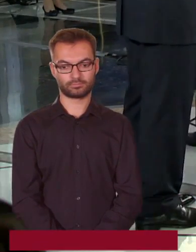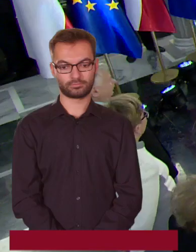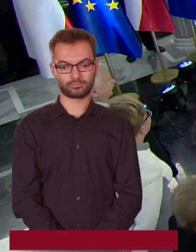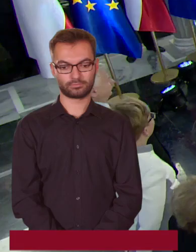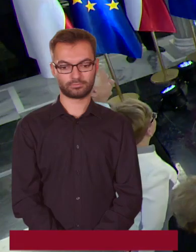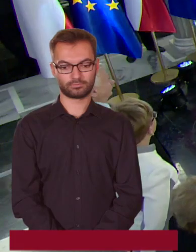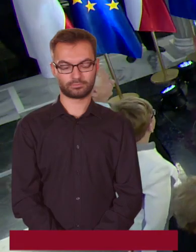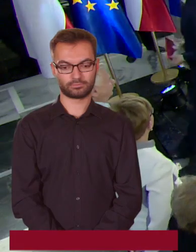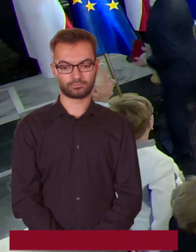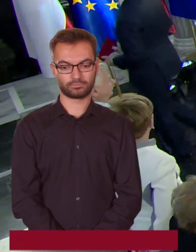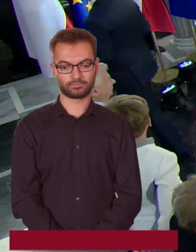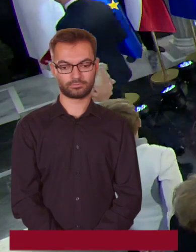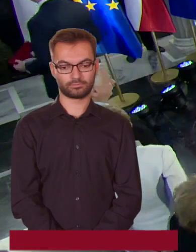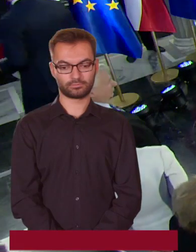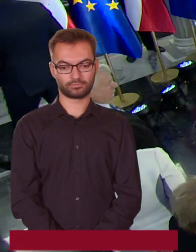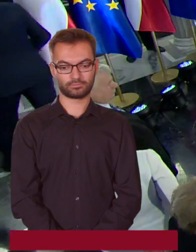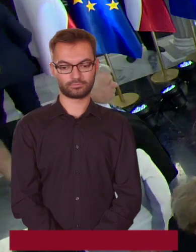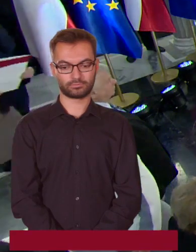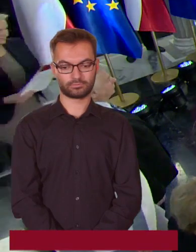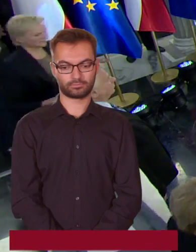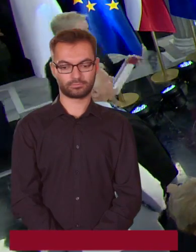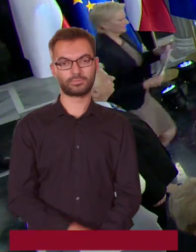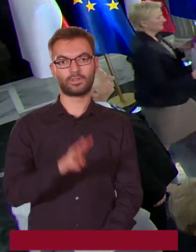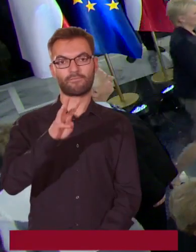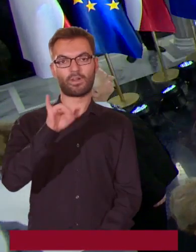Poproszę pana Wojciecha Kosakowskiego.